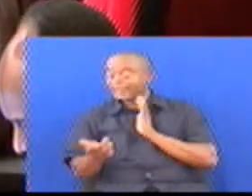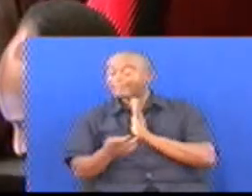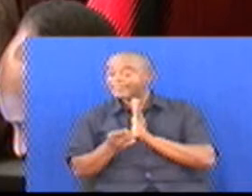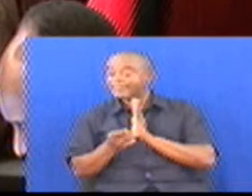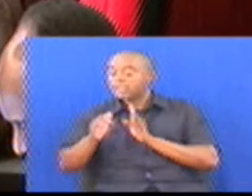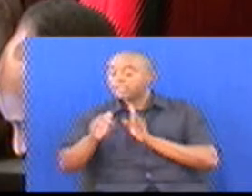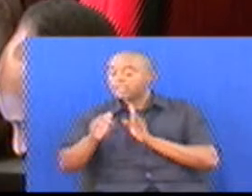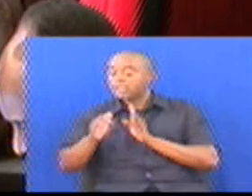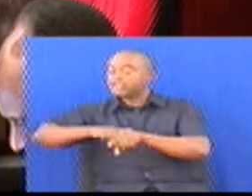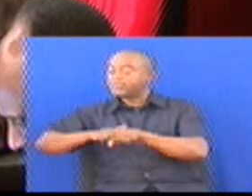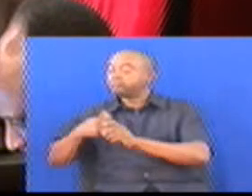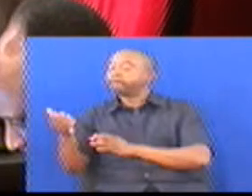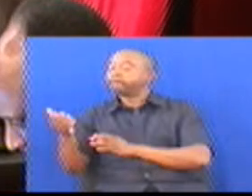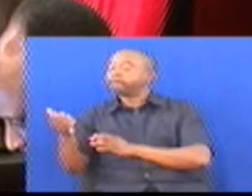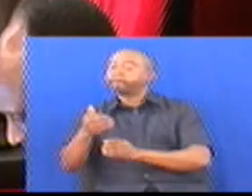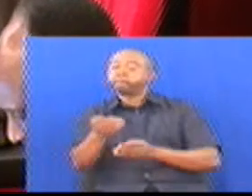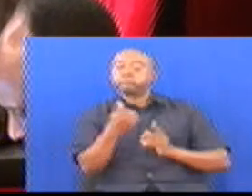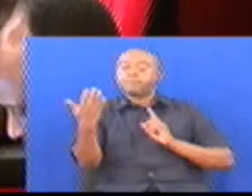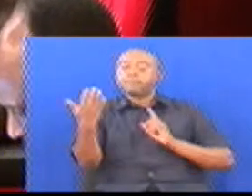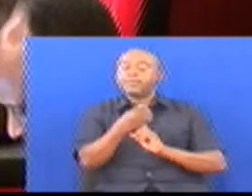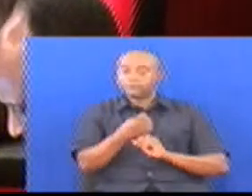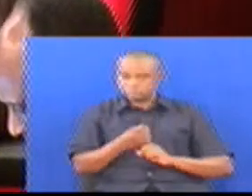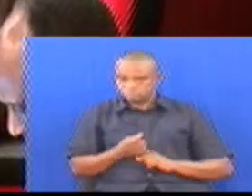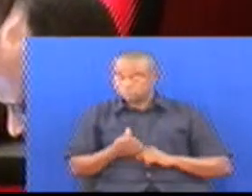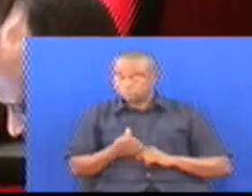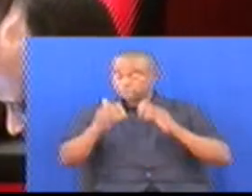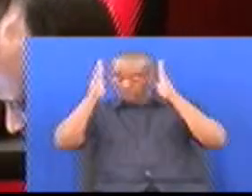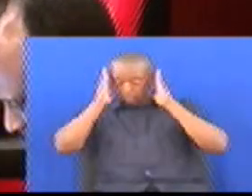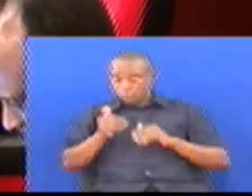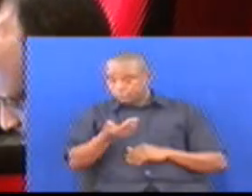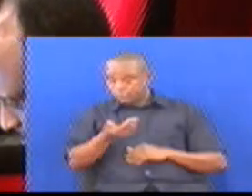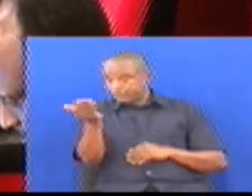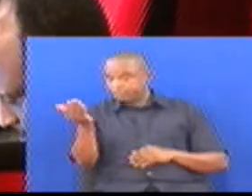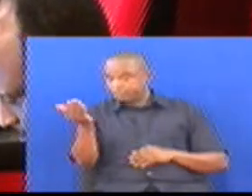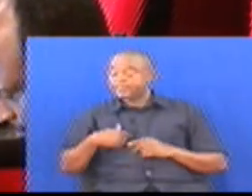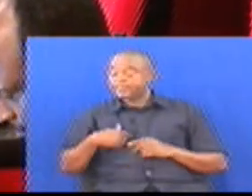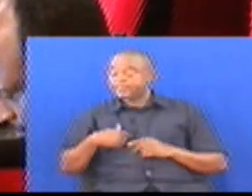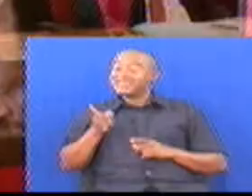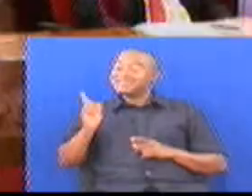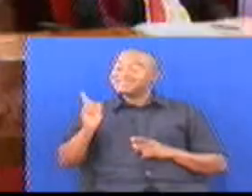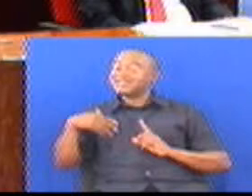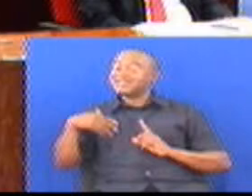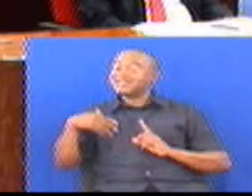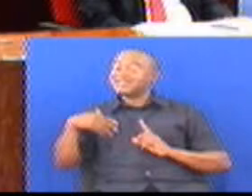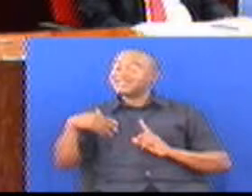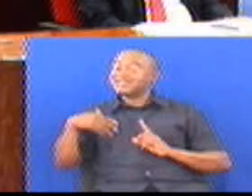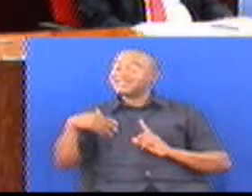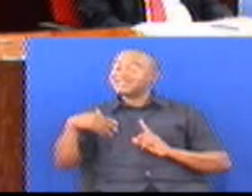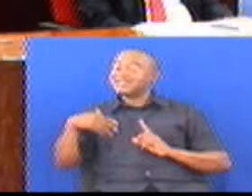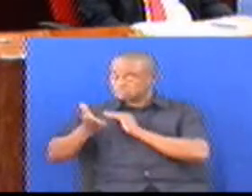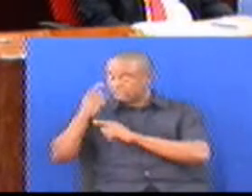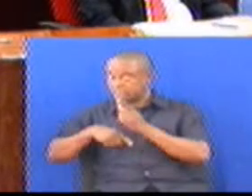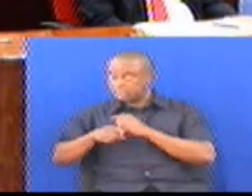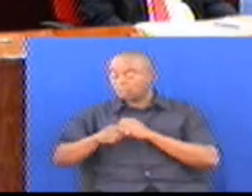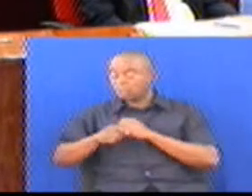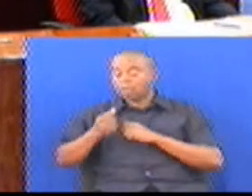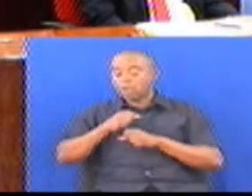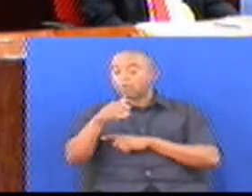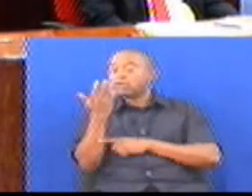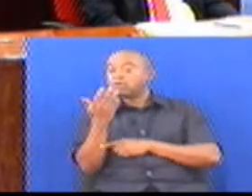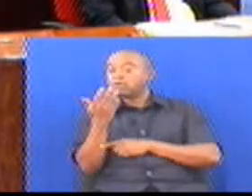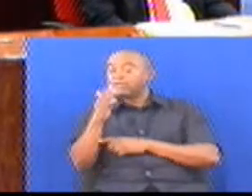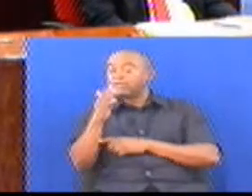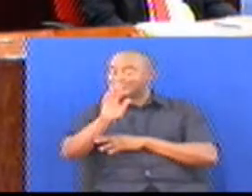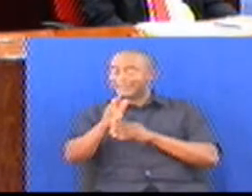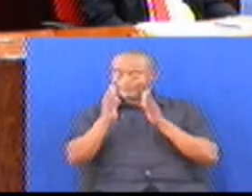mapato. Mifumo ya kielektroniki. Mheshimiwa Spika, sera za mapato na matumizi ya serikali ya awamu ya 5